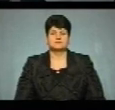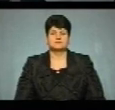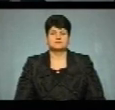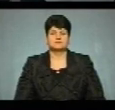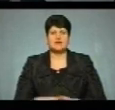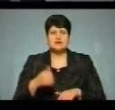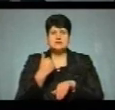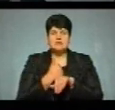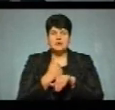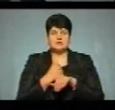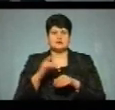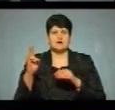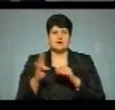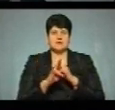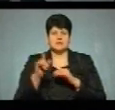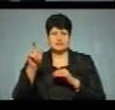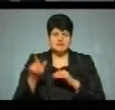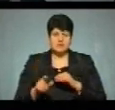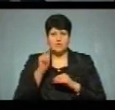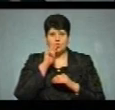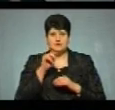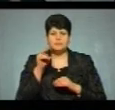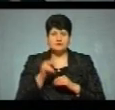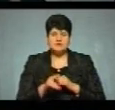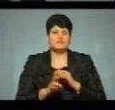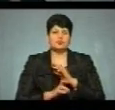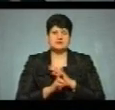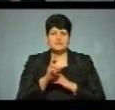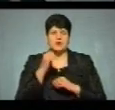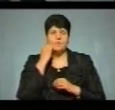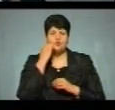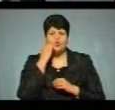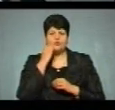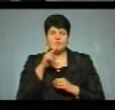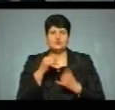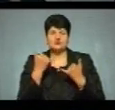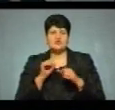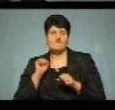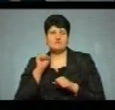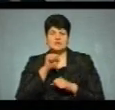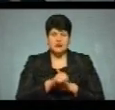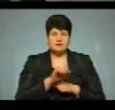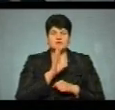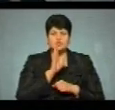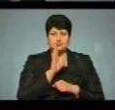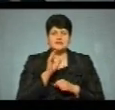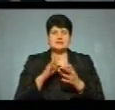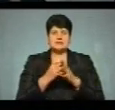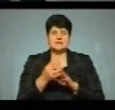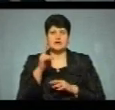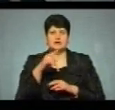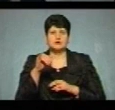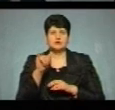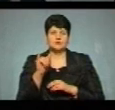Староста церкви храму Святого Дмитрія Української православної церкви Московського патріархату сьогодні вдарив жительку села Дунаїв Кременецького району Віру Чиж,